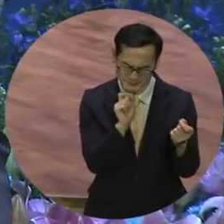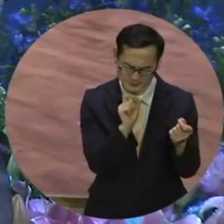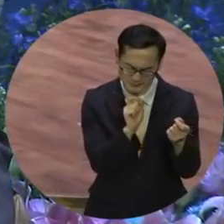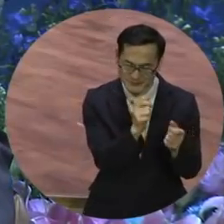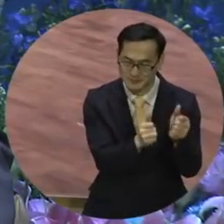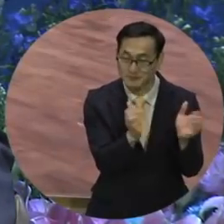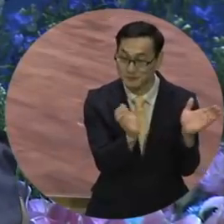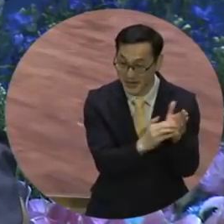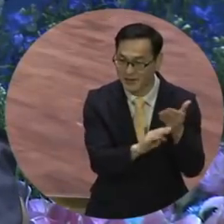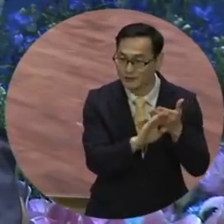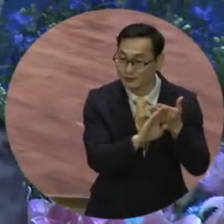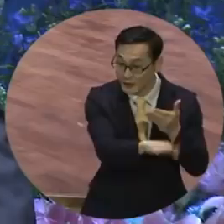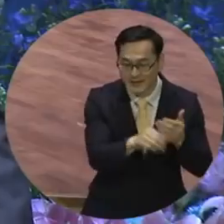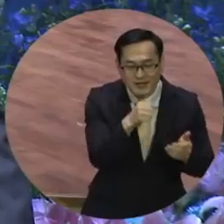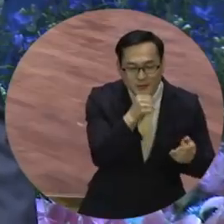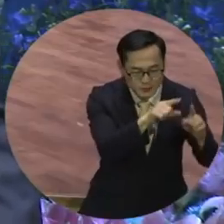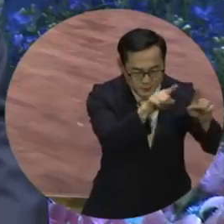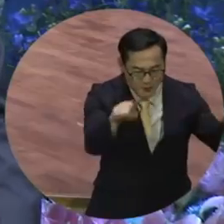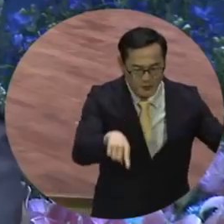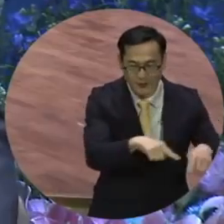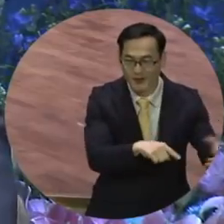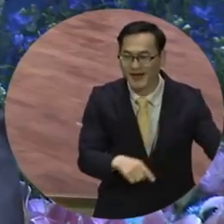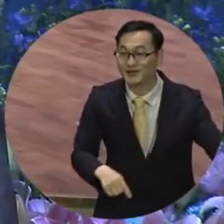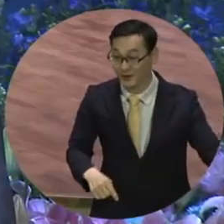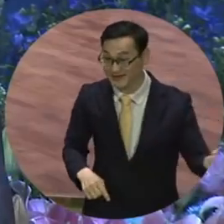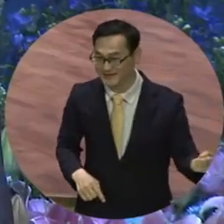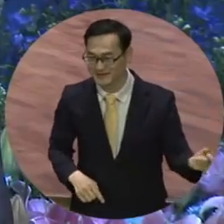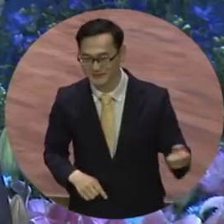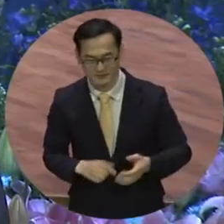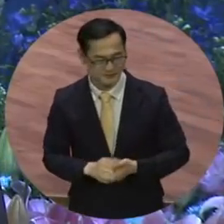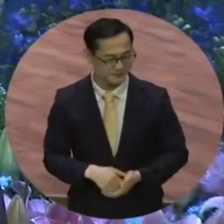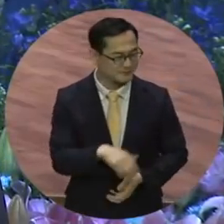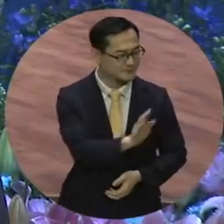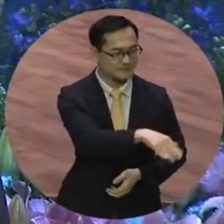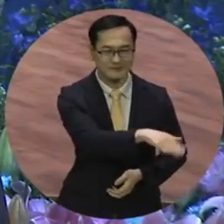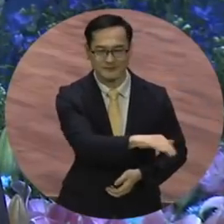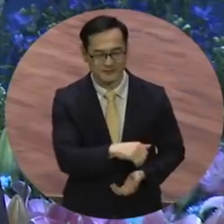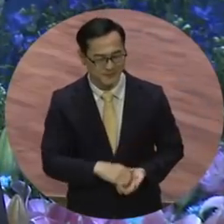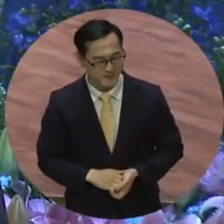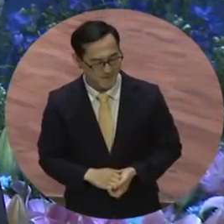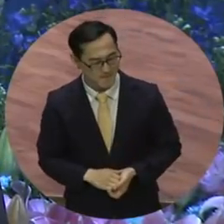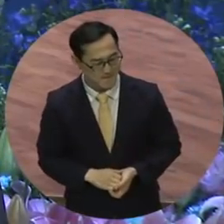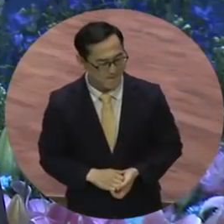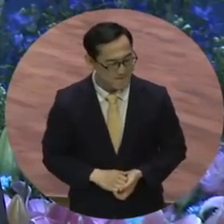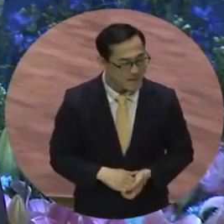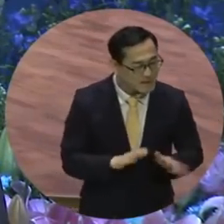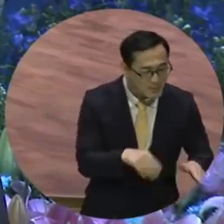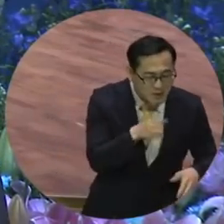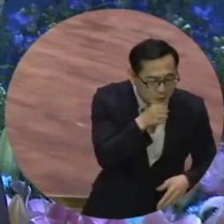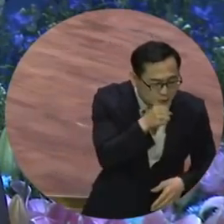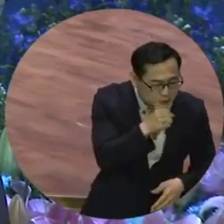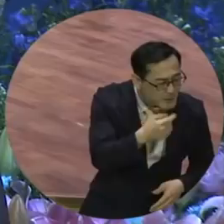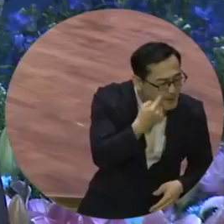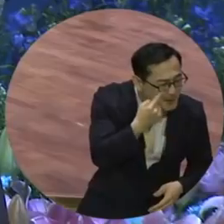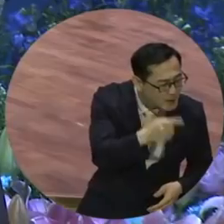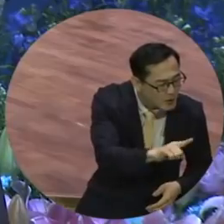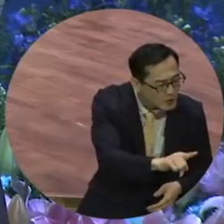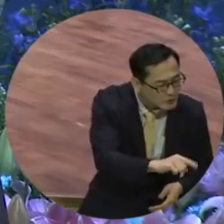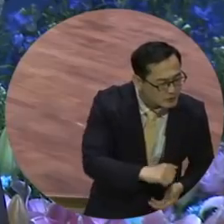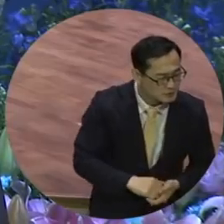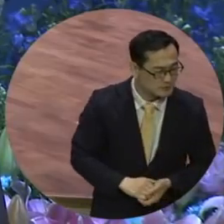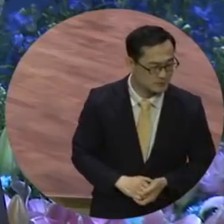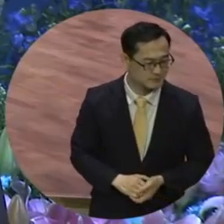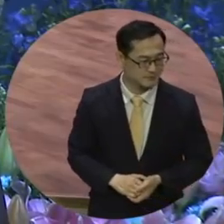성적표를 가지고 온 아들에게 아버지가 물었습니다. 이번에 성적표 좀 어떠냐?